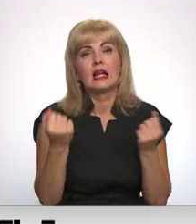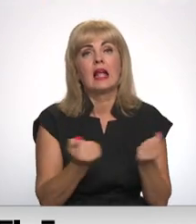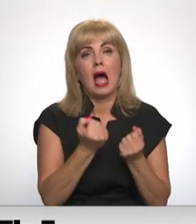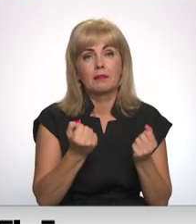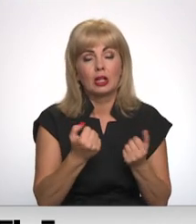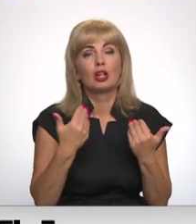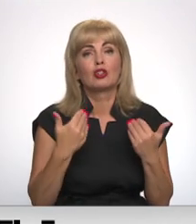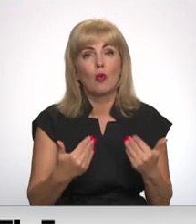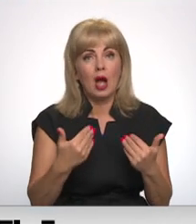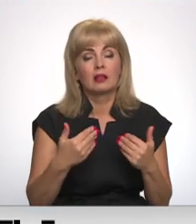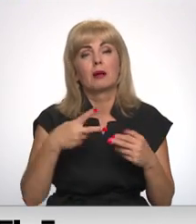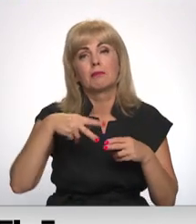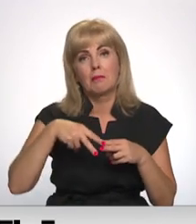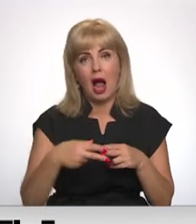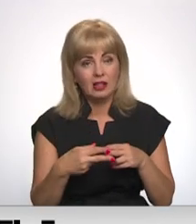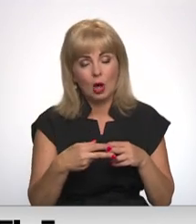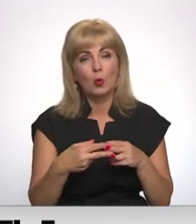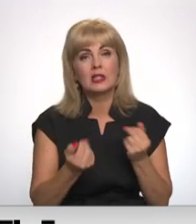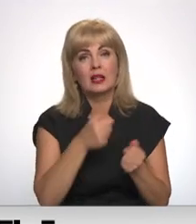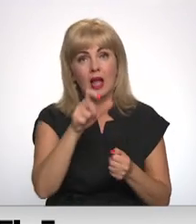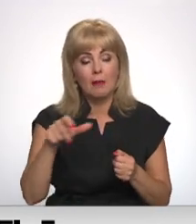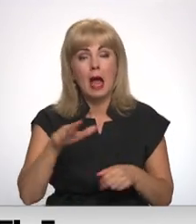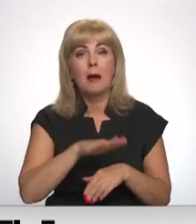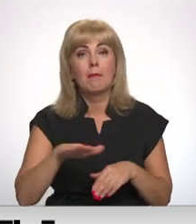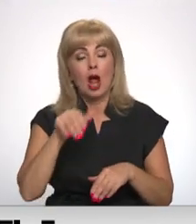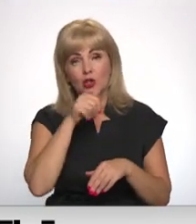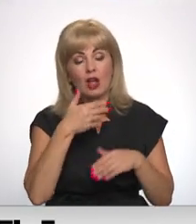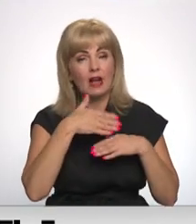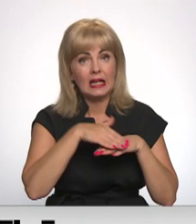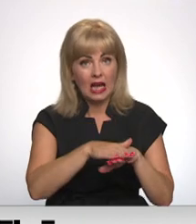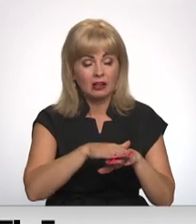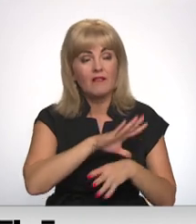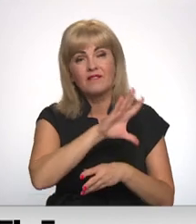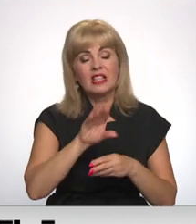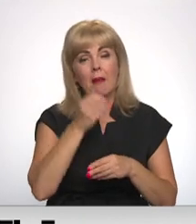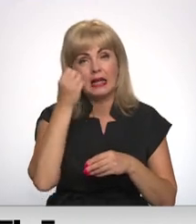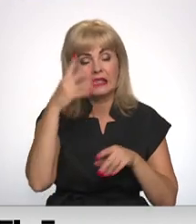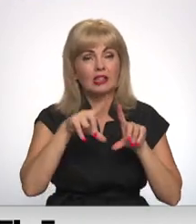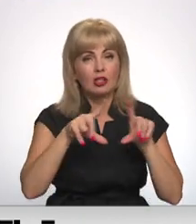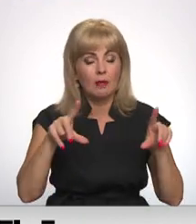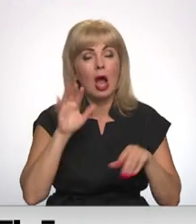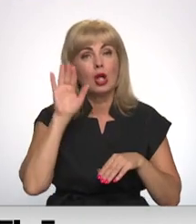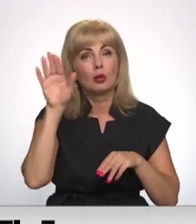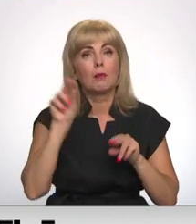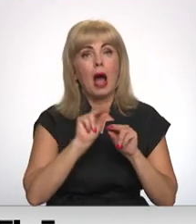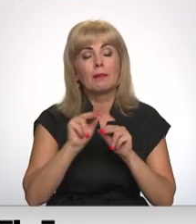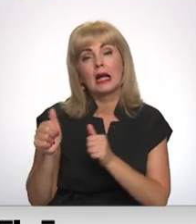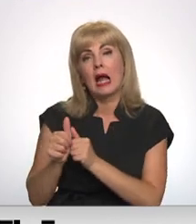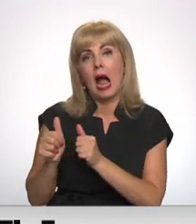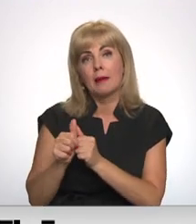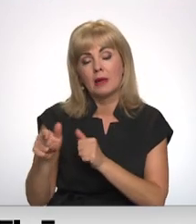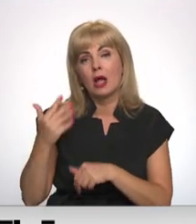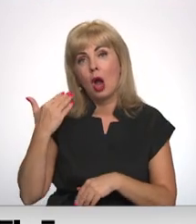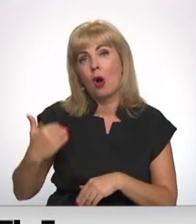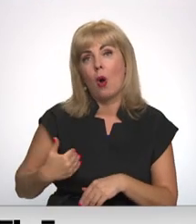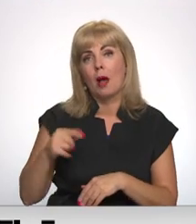šobrīd darba attiecības jau pārtrauktas. Tos bērnus, kurus nevar integrēt vispārējās izglītības iestādēs, turpmāk apmācīs arī kaimiņu novadā, Kuldīgas